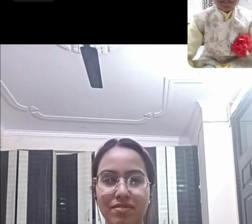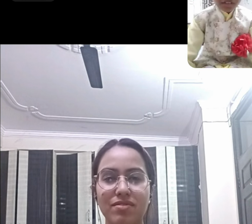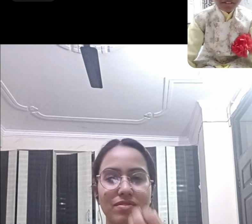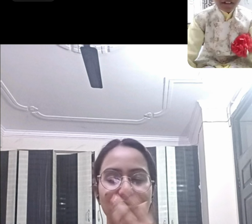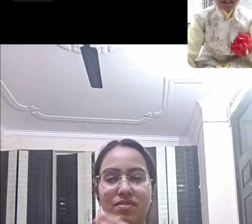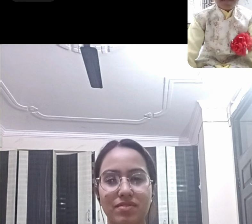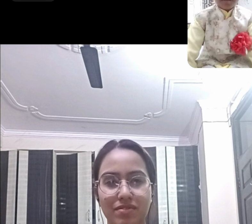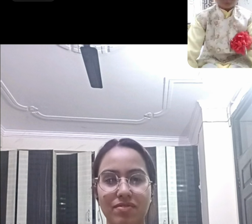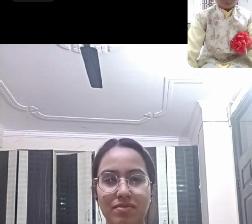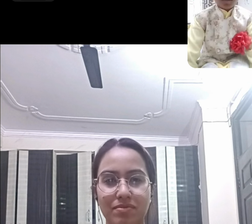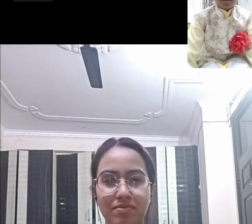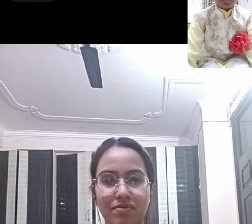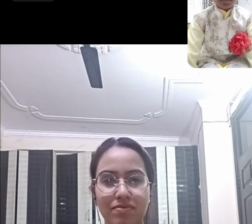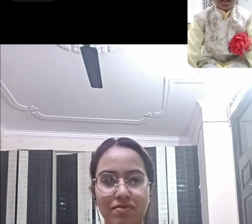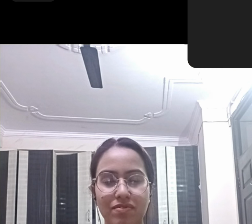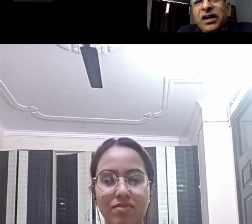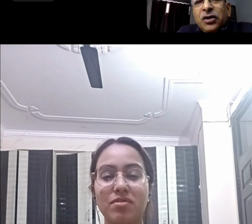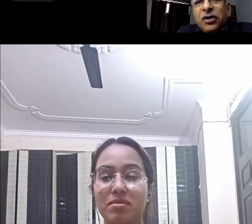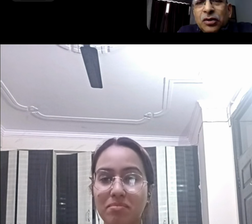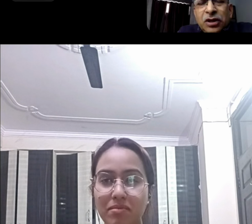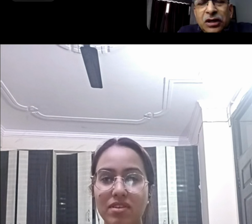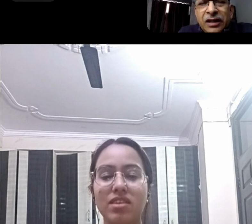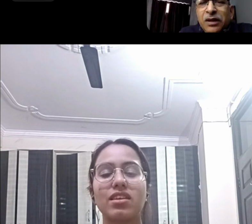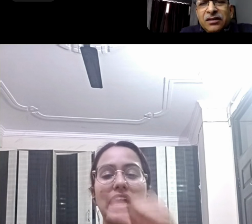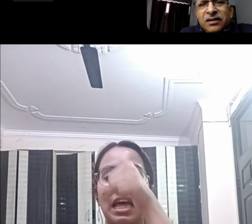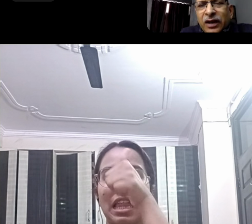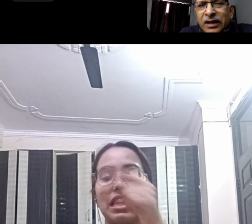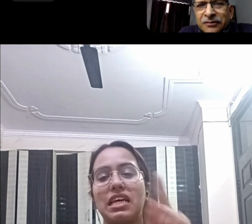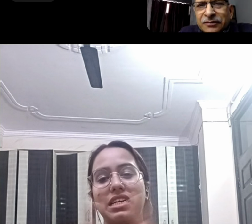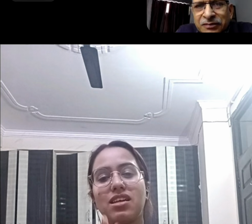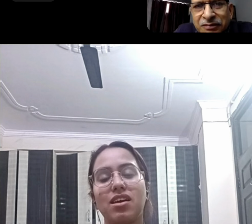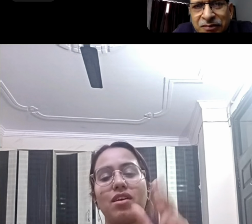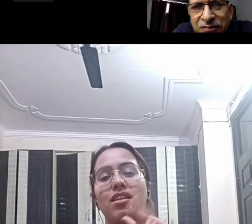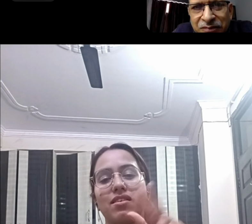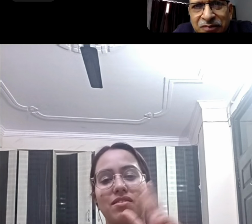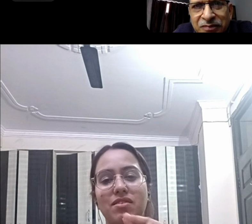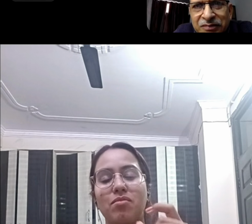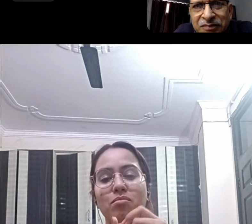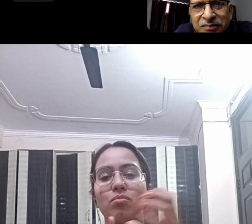बाल दिवस का कविता सुनाने जा रहे. वेरी गुड. चलिए प्लीज सुनाइए.